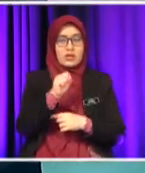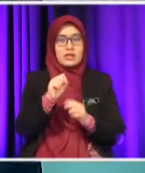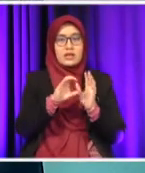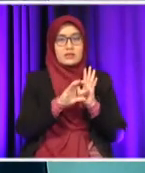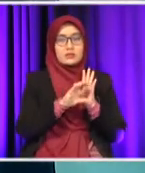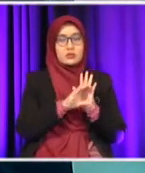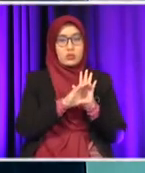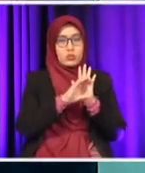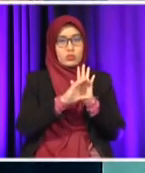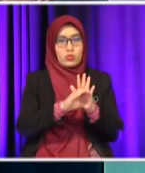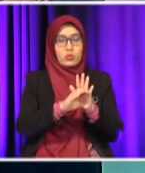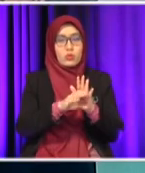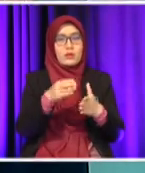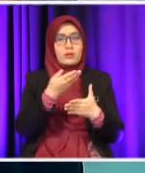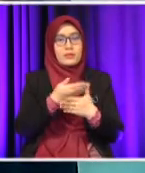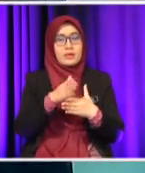dahulu